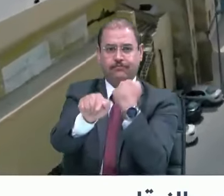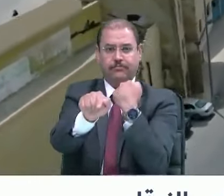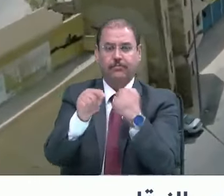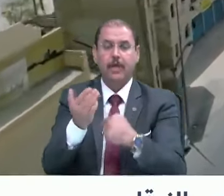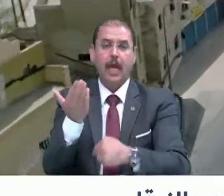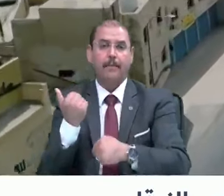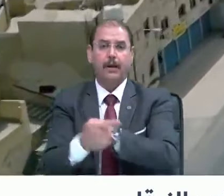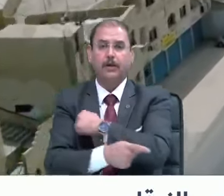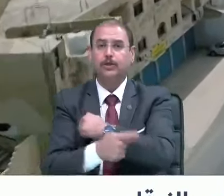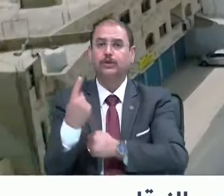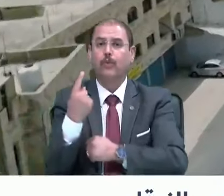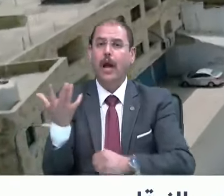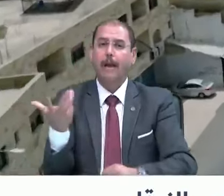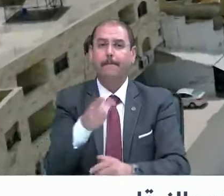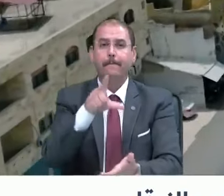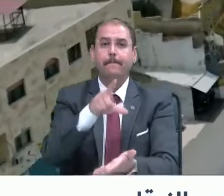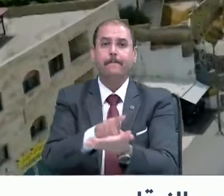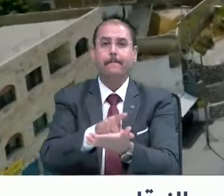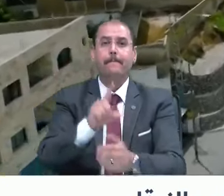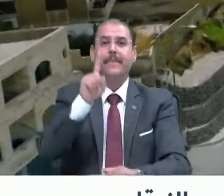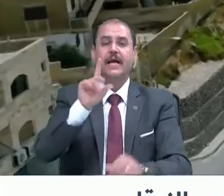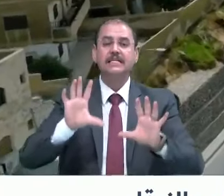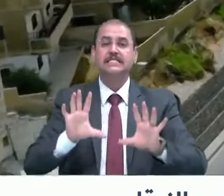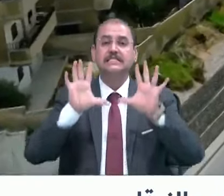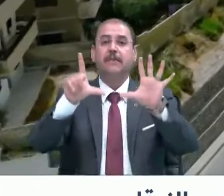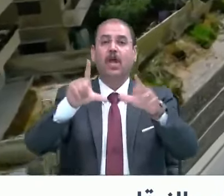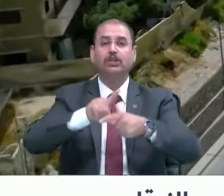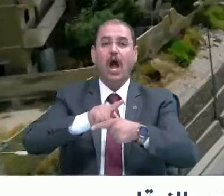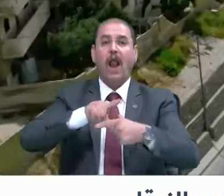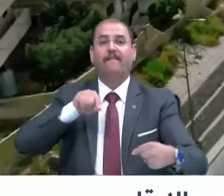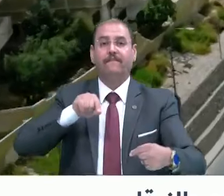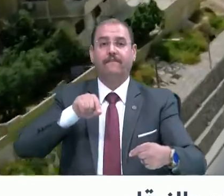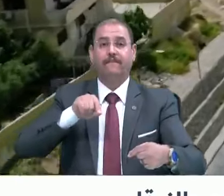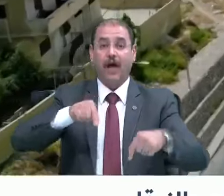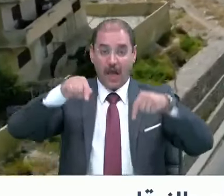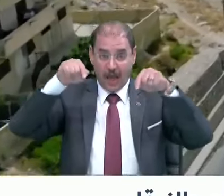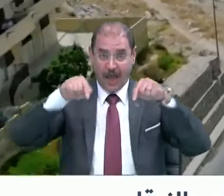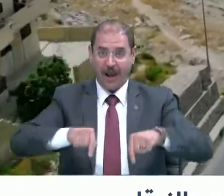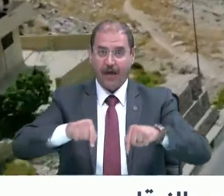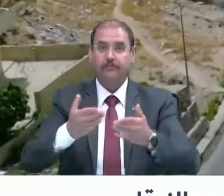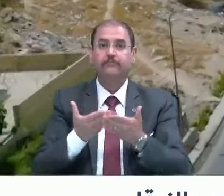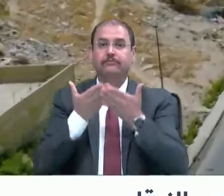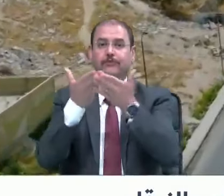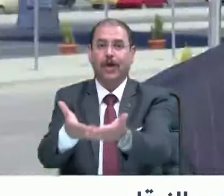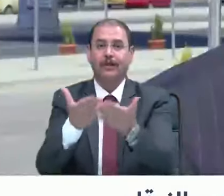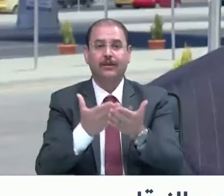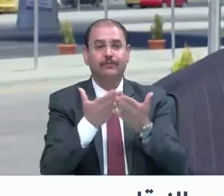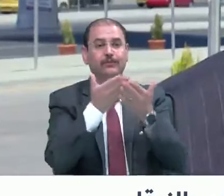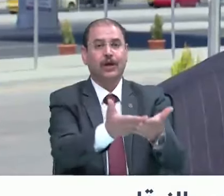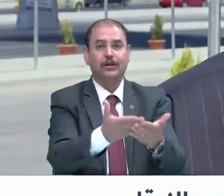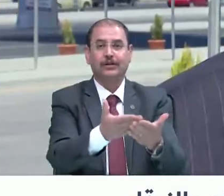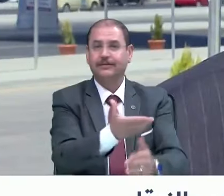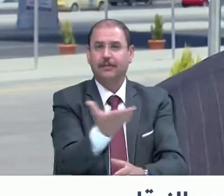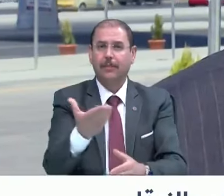آخر تعداد 117 ألف مركبة بالاتجاهين. وإن شاء الله هذا راح يخدم عدد كبير من أهلنا في